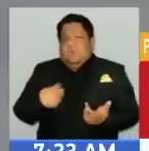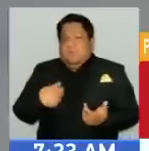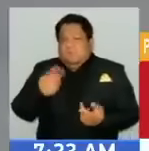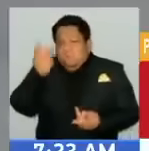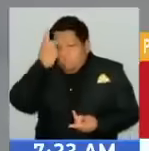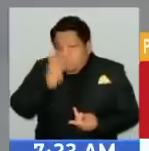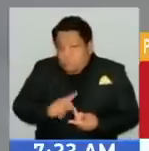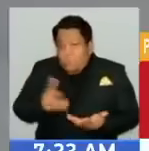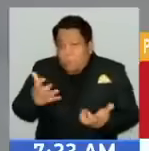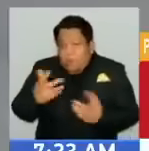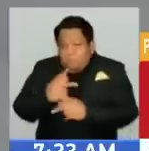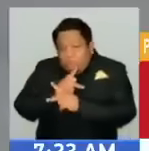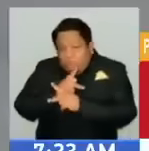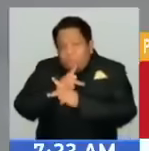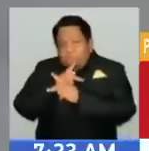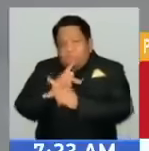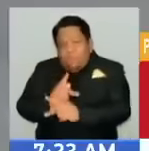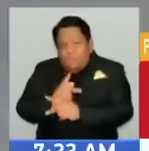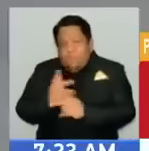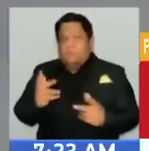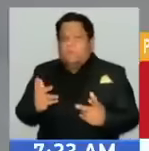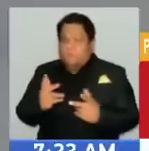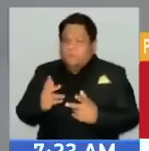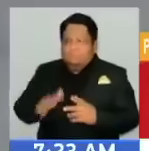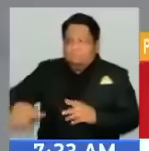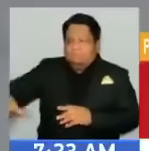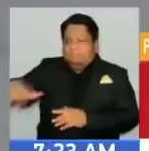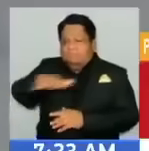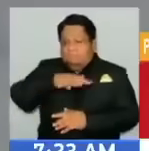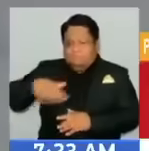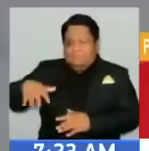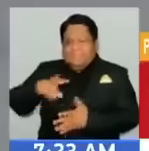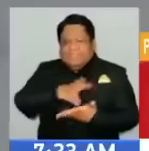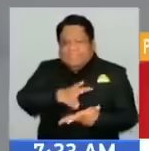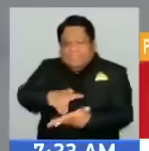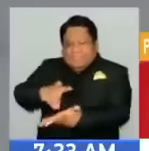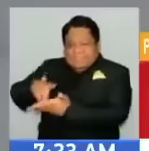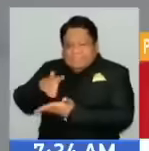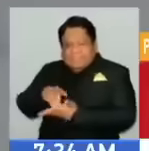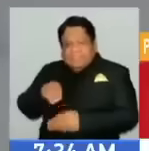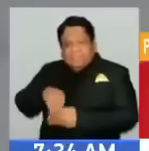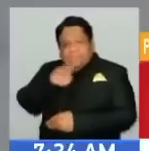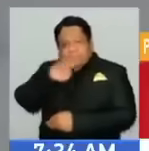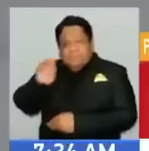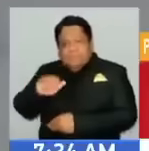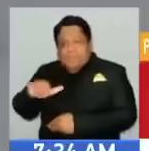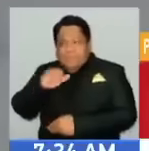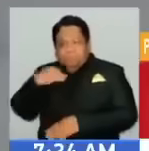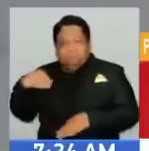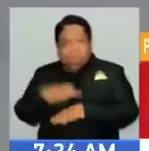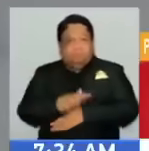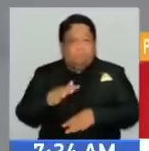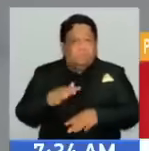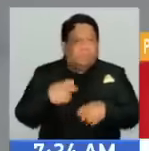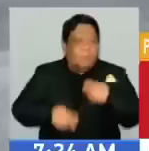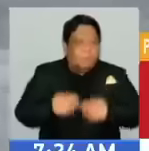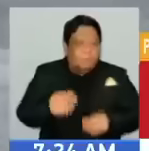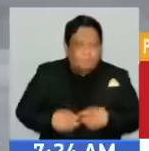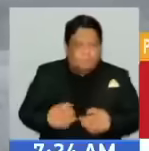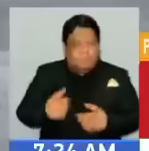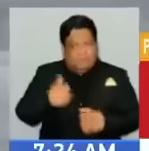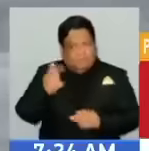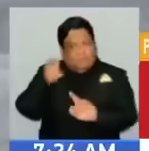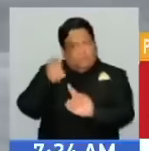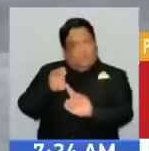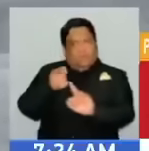cities around Manila Bay. Na opo. Hindi kami magka-problema. Yun naman ang habol ko. Hindi naman ako against any